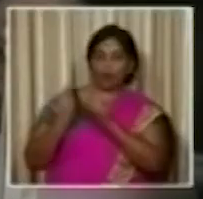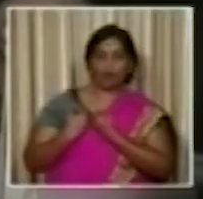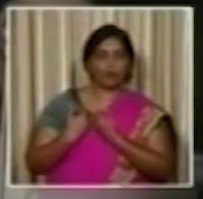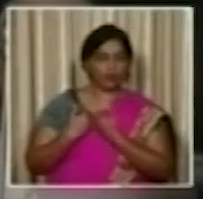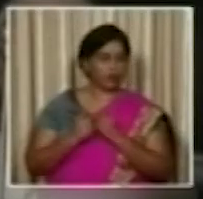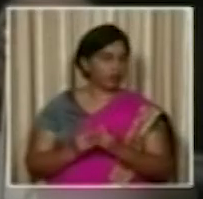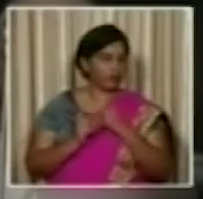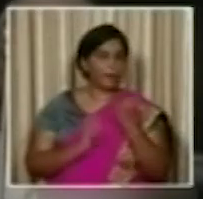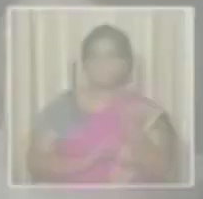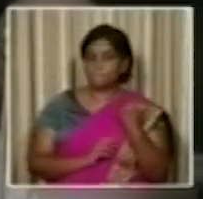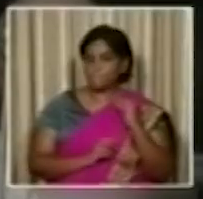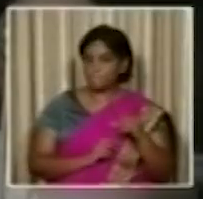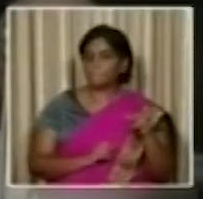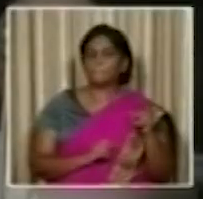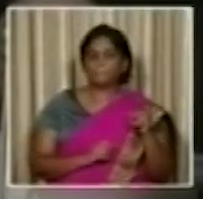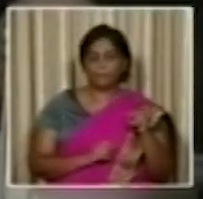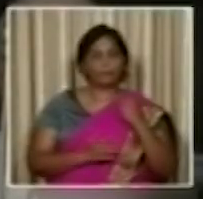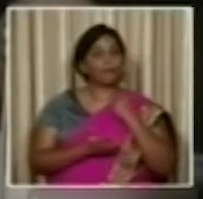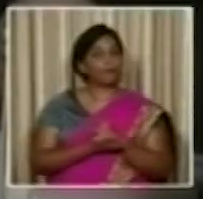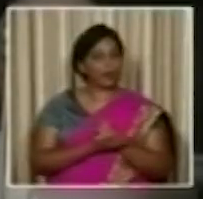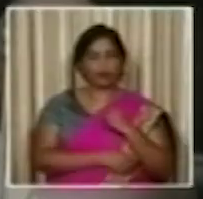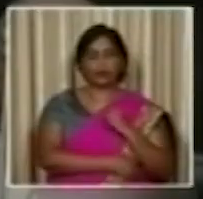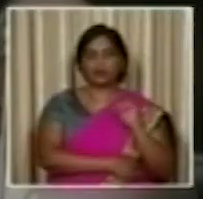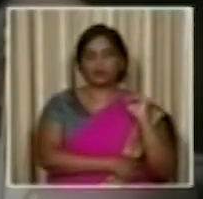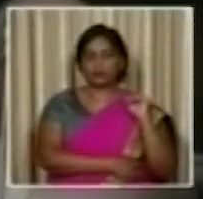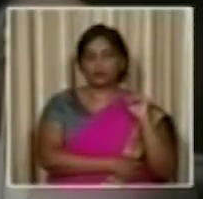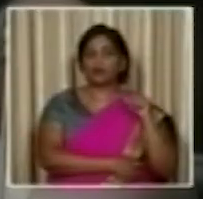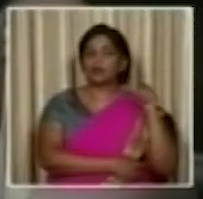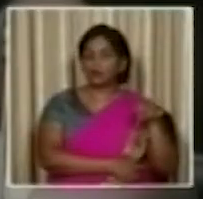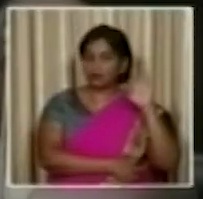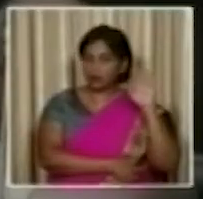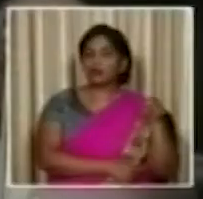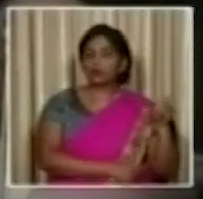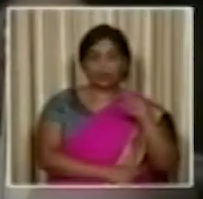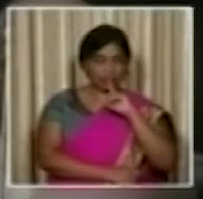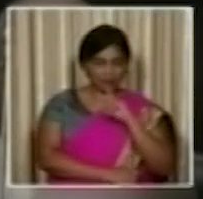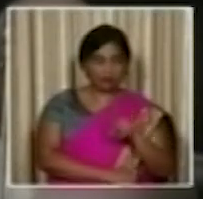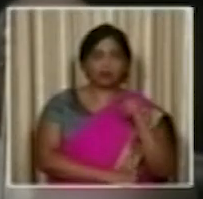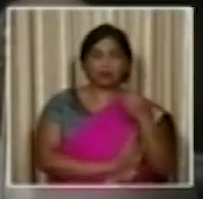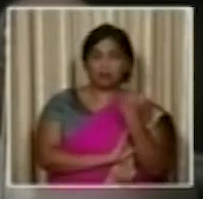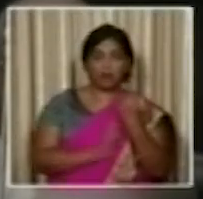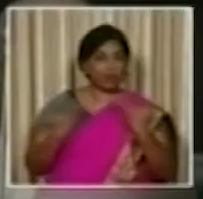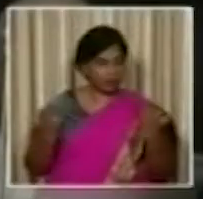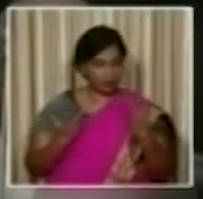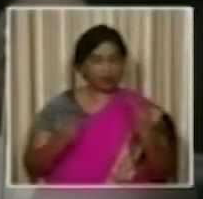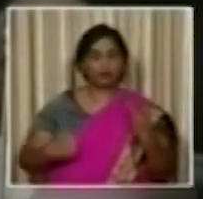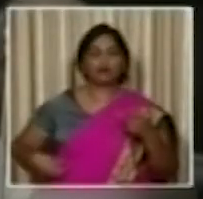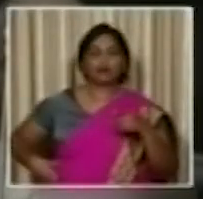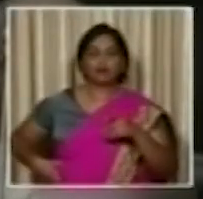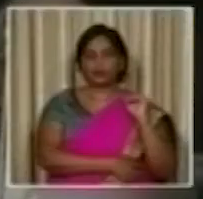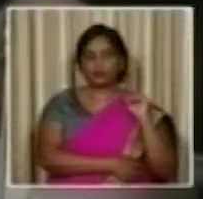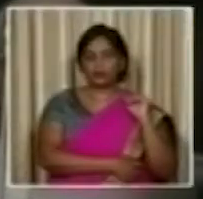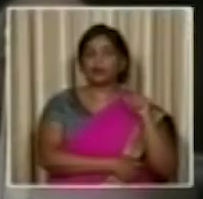கேளுங்கள். நாம் செயல்படுவது சட்டம் அதிபரின் ஆலோசனைக்கு அமையவே. மத்திய வங்கிக்கு அதிகாரம் உள்ளது. இவர்கள் அதிகாரம் இல்லை என நினைத்தால் ஐக்கிய மக்கள்